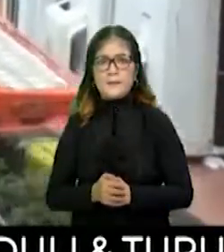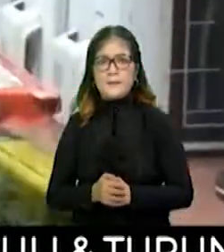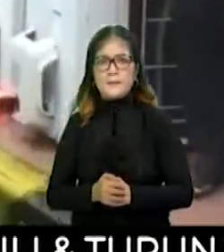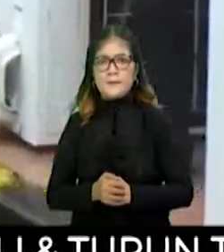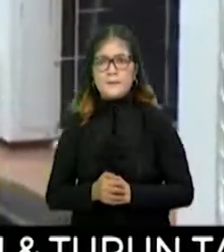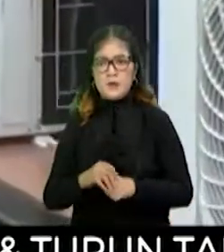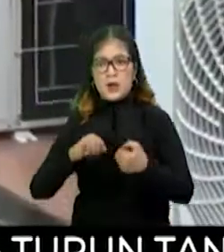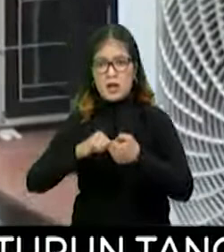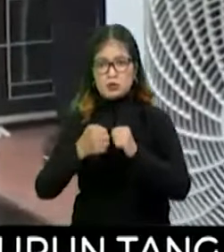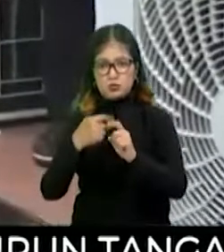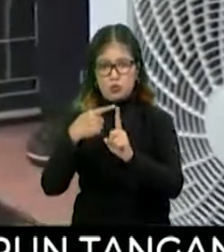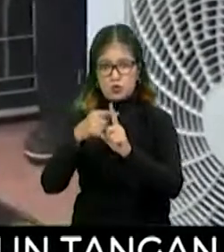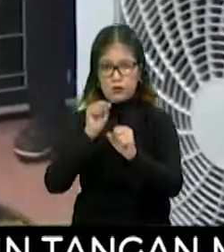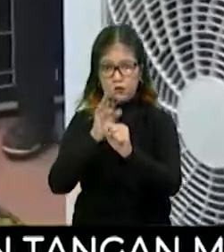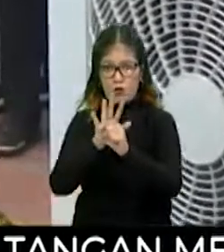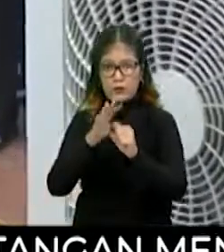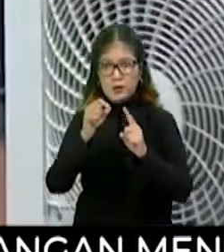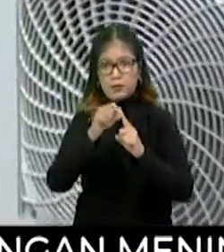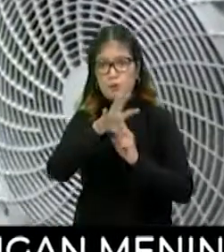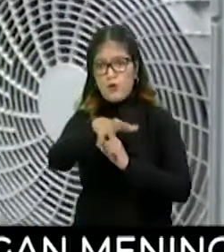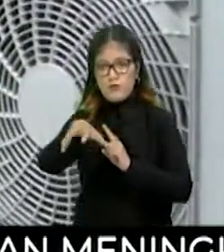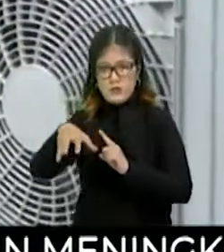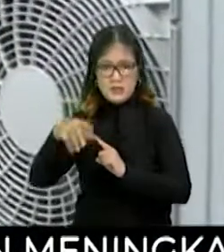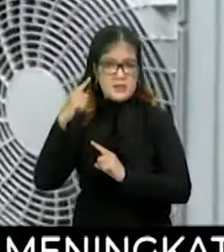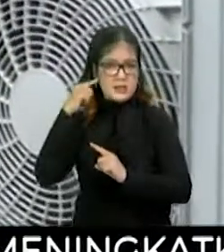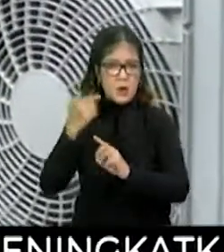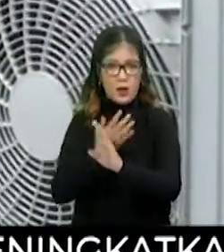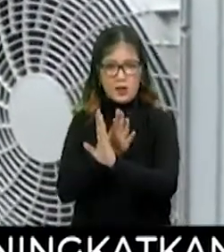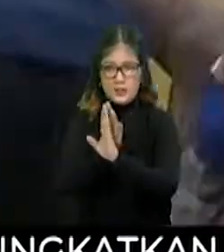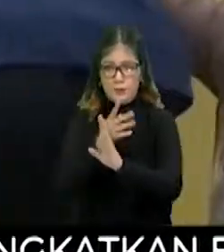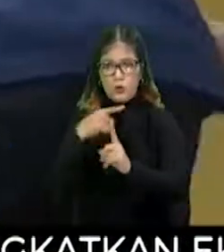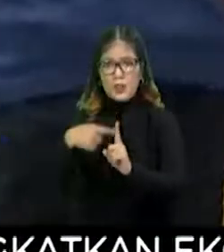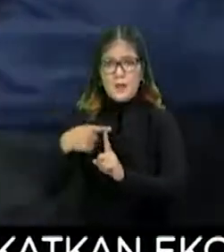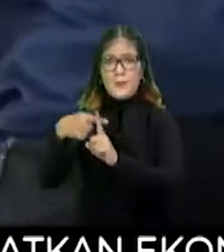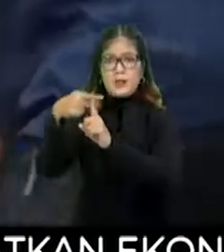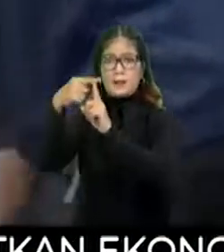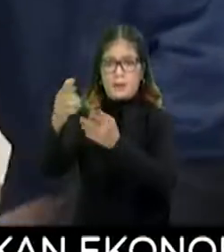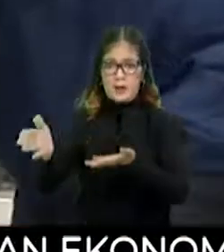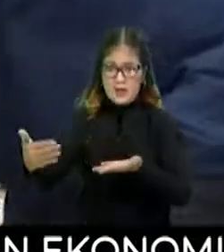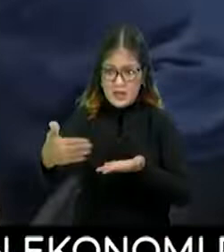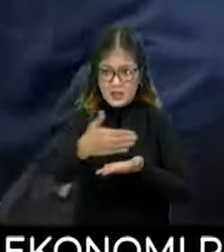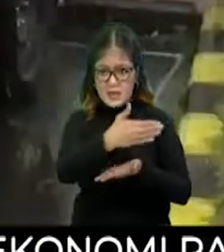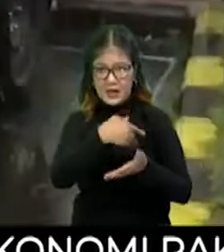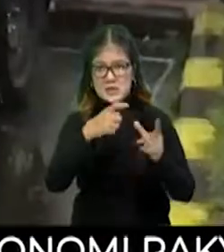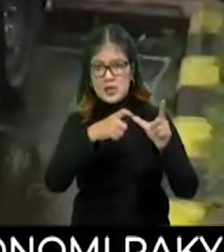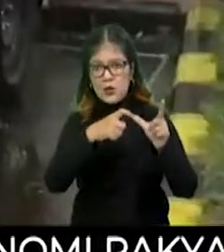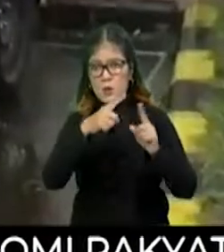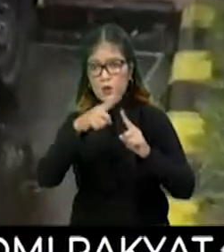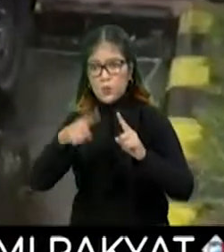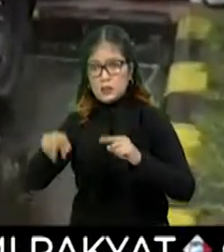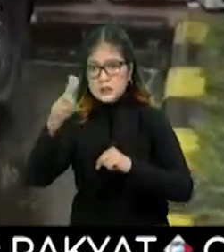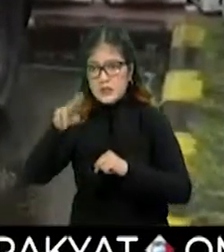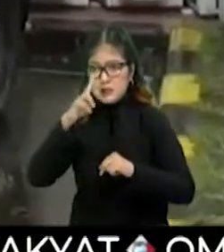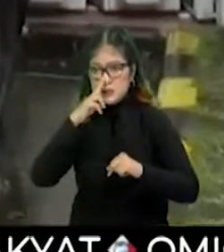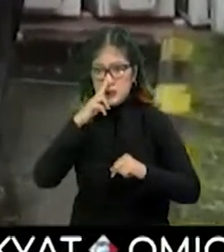Kasus positif COVID-19 di Provinsi Jawa Timur kian bertambah. Data Satgas COVID-19 Provinsi Jawa Timur per Senin 7 Februari,